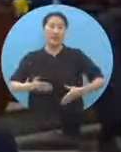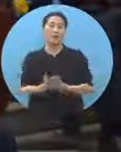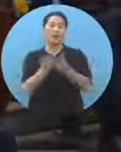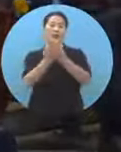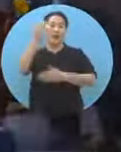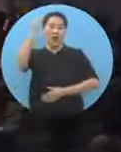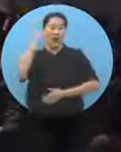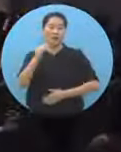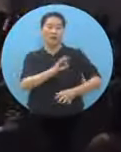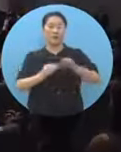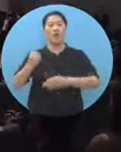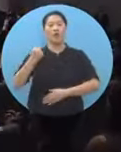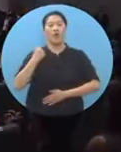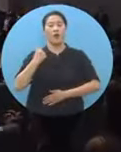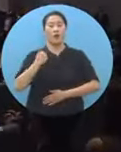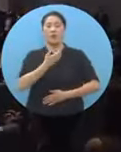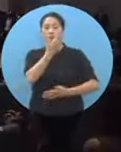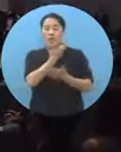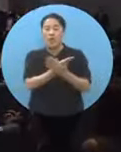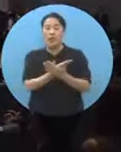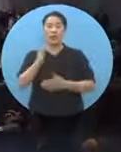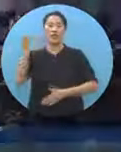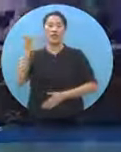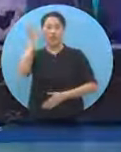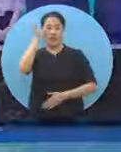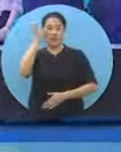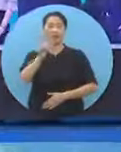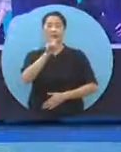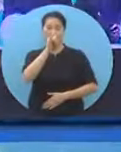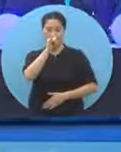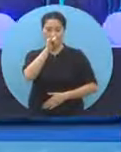전남 발전과 대한민국 경제 활력의 블루칩이